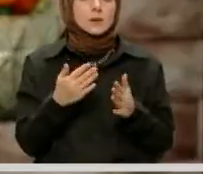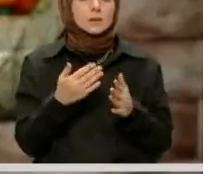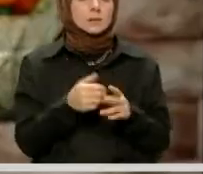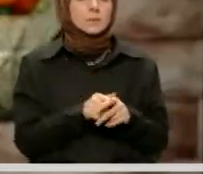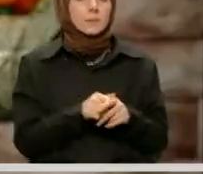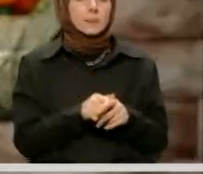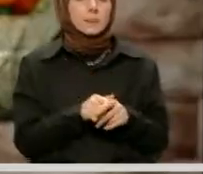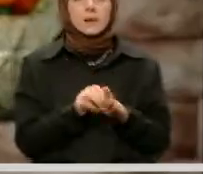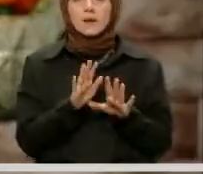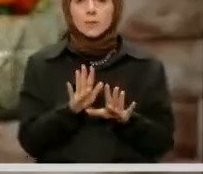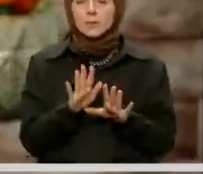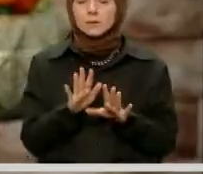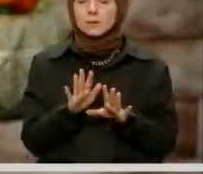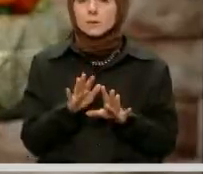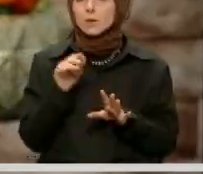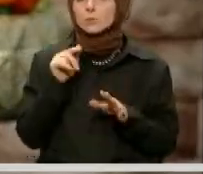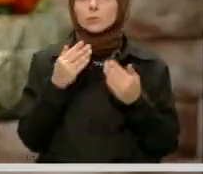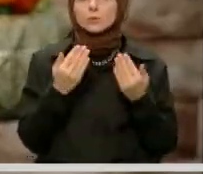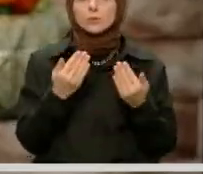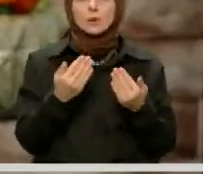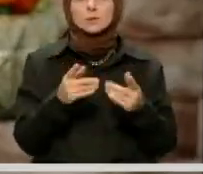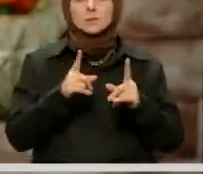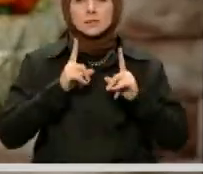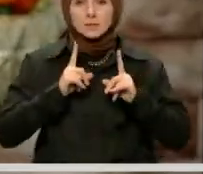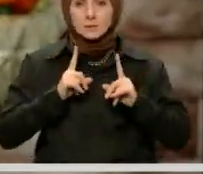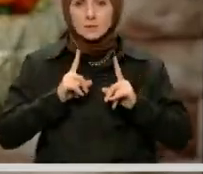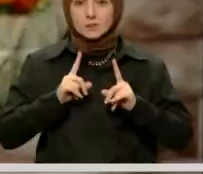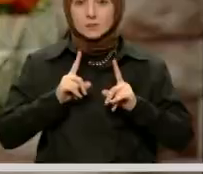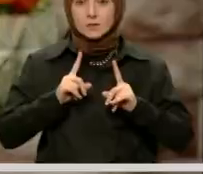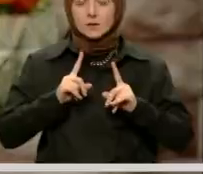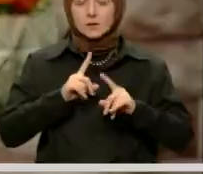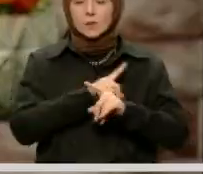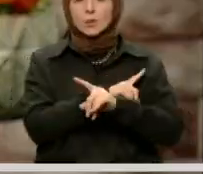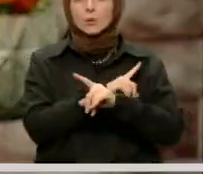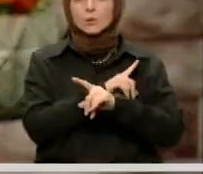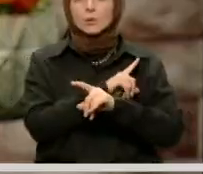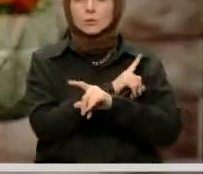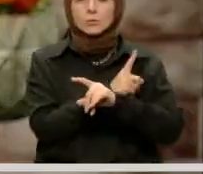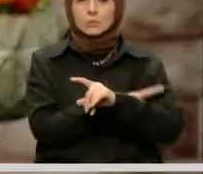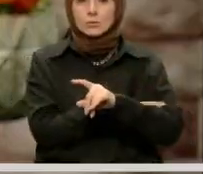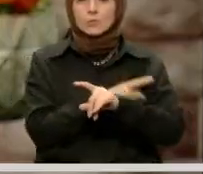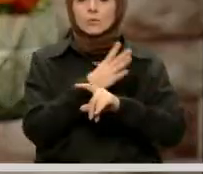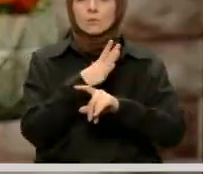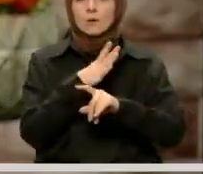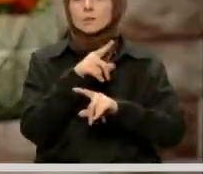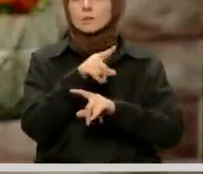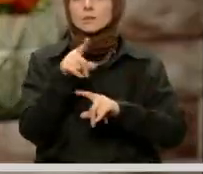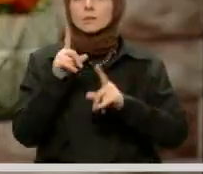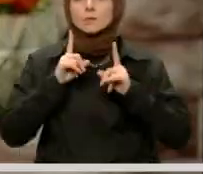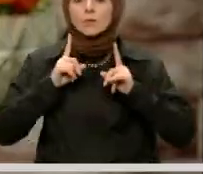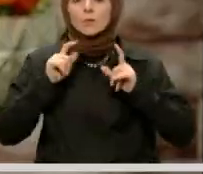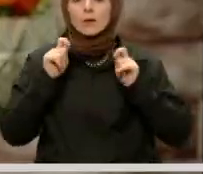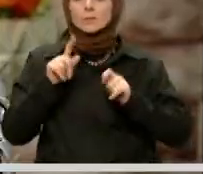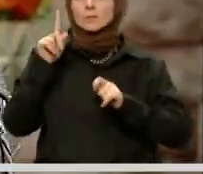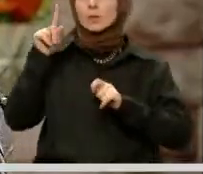dualarımızla da destekleyeceğiz ama bu duanın ve istiğfarın gücünü. Çünkü siz istiğfar ettikçe Rabbimize şunu